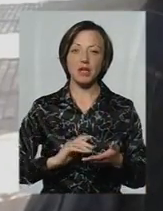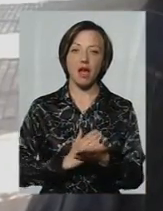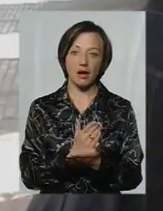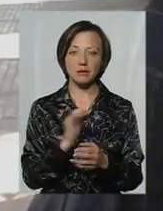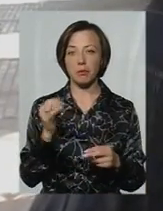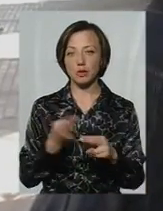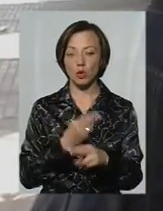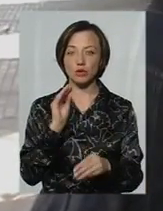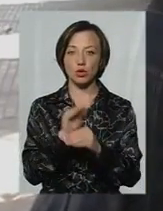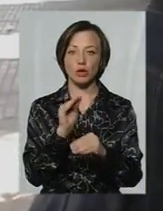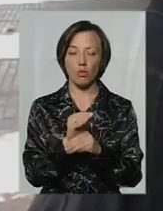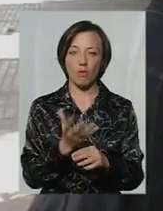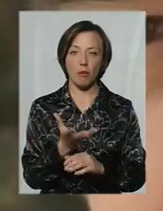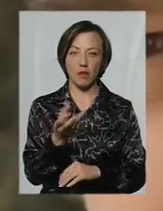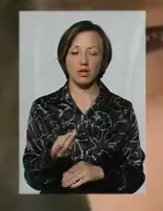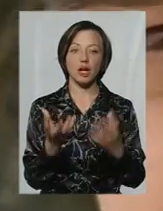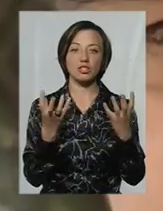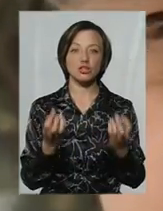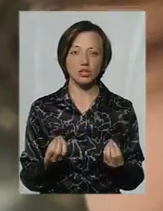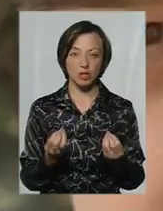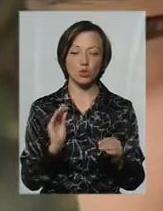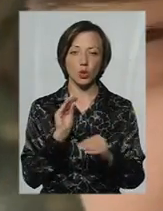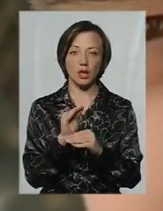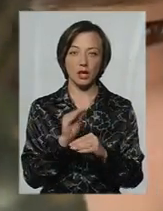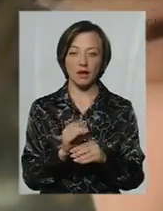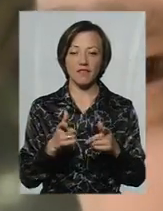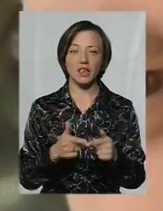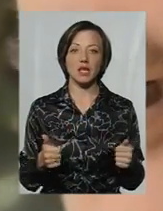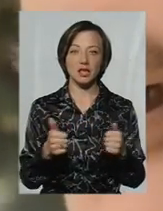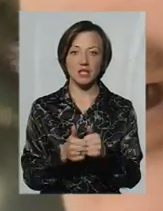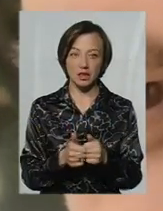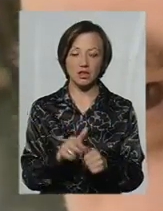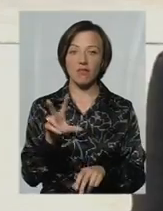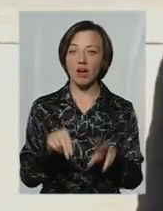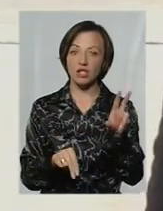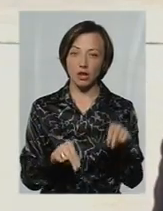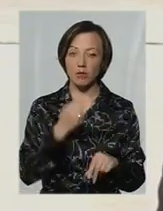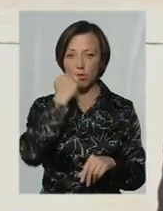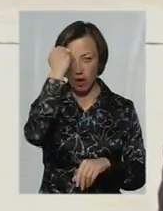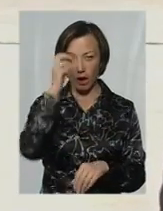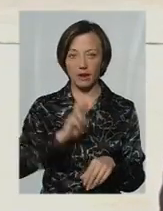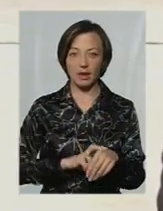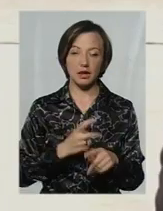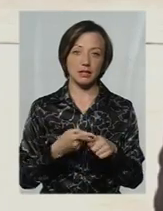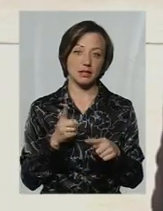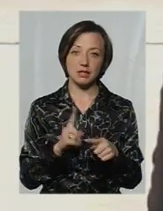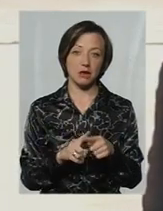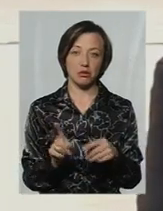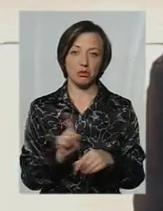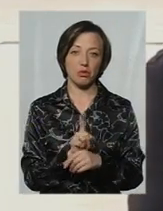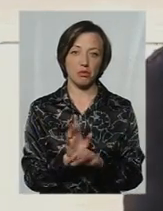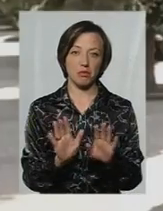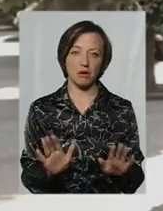без додаткової оплати. А ще Андрій Поставник додає, у відділенні щиро вважають, подяка лікарю – то явище